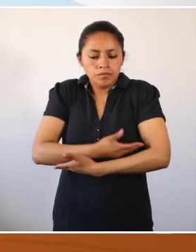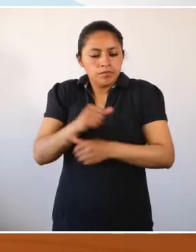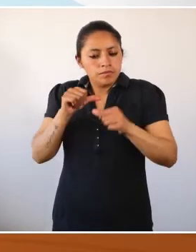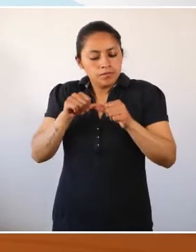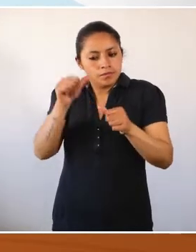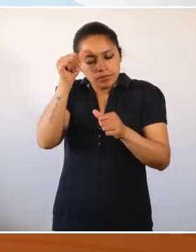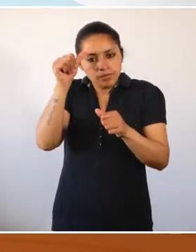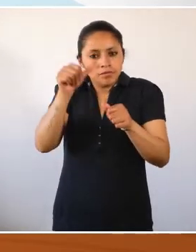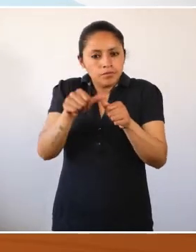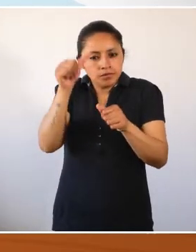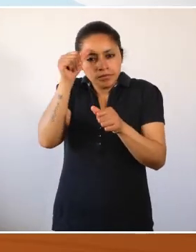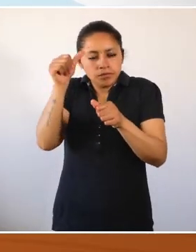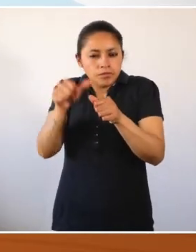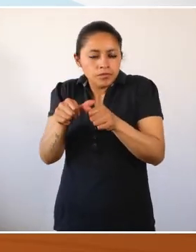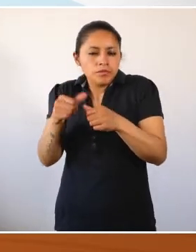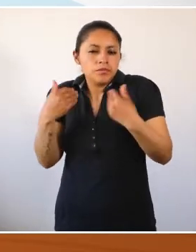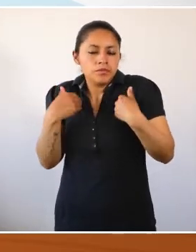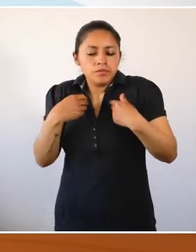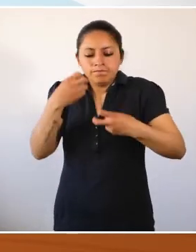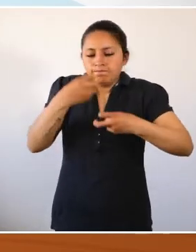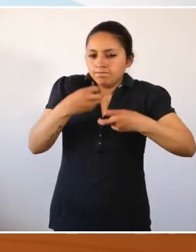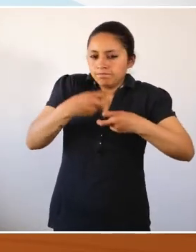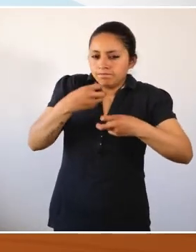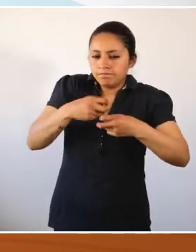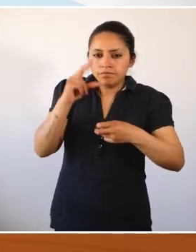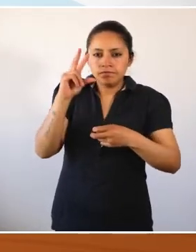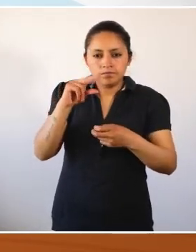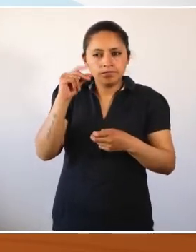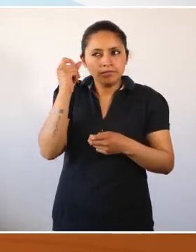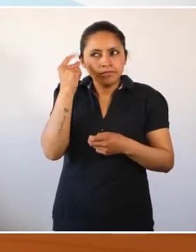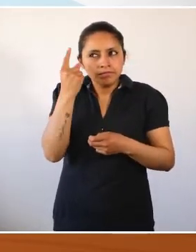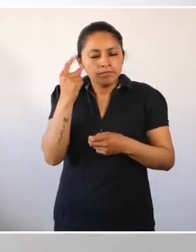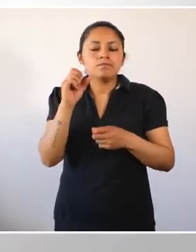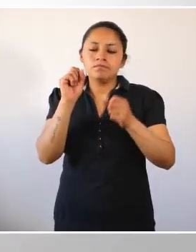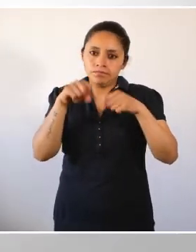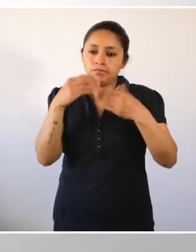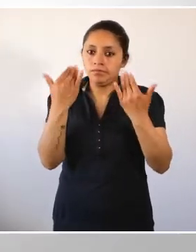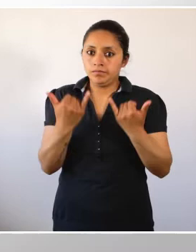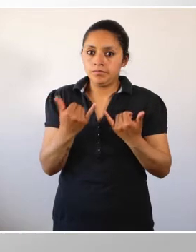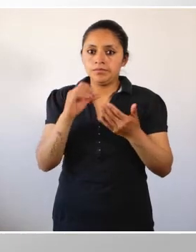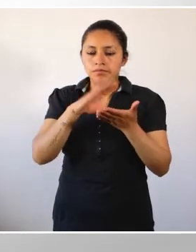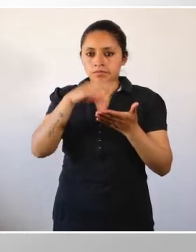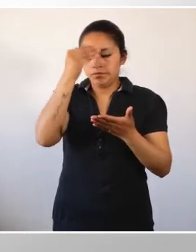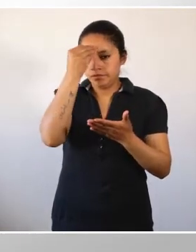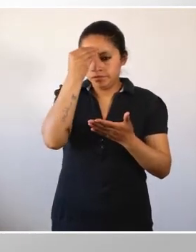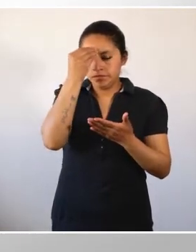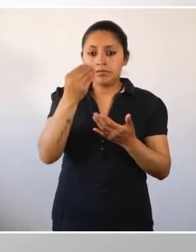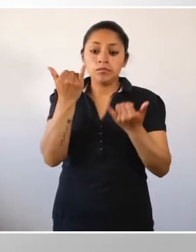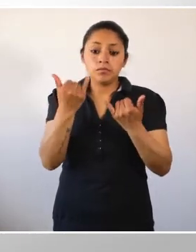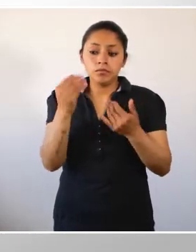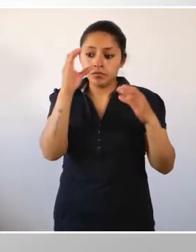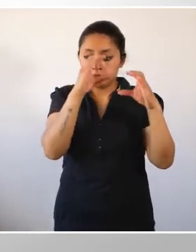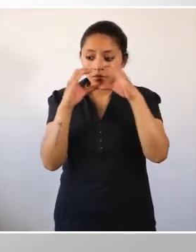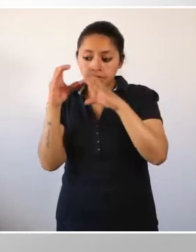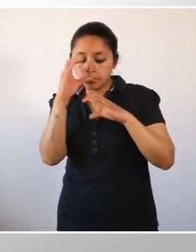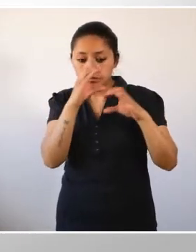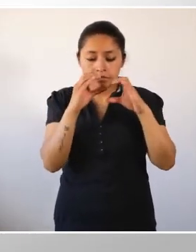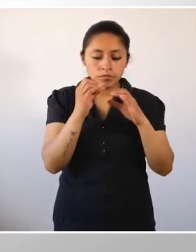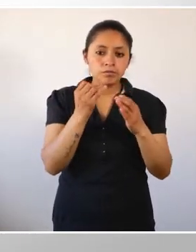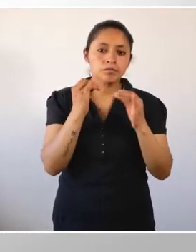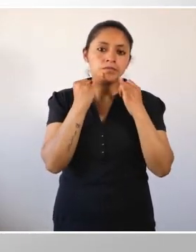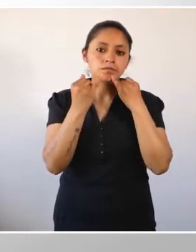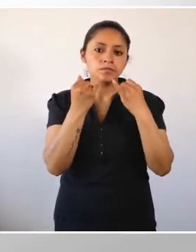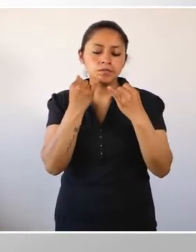hanukaha internet ukams apaqtanyani kaknire materias ukana kanha enashtatachi ukana karham arus kiptasa